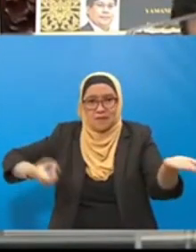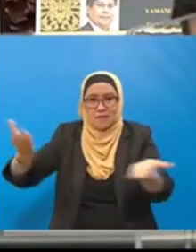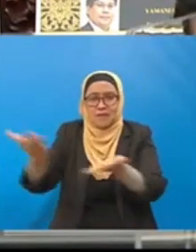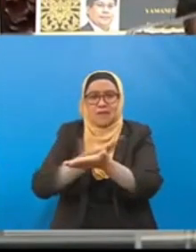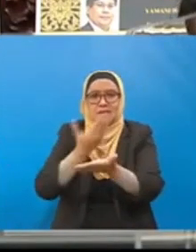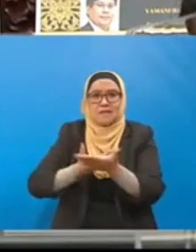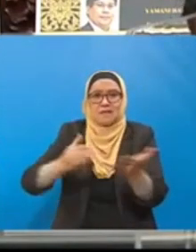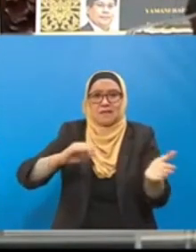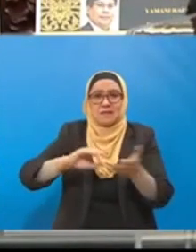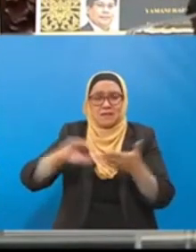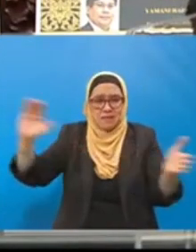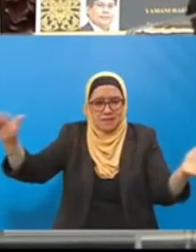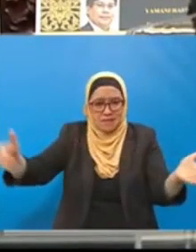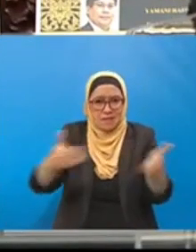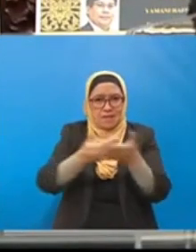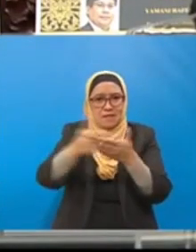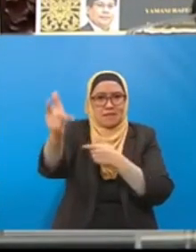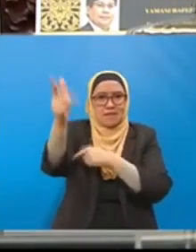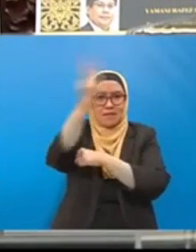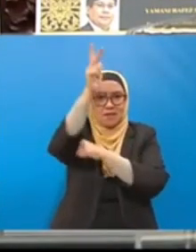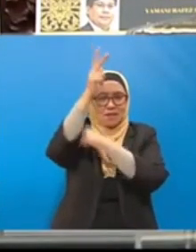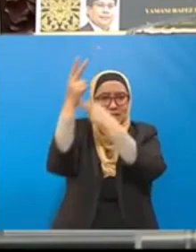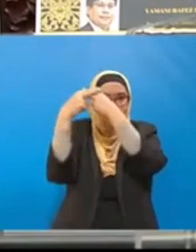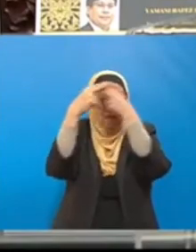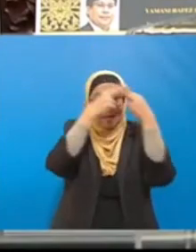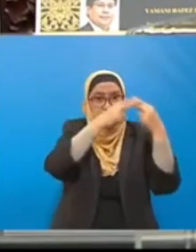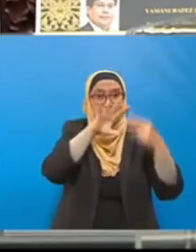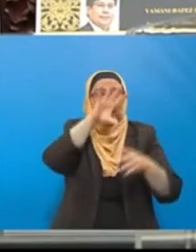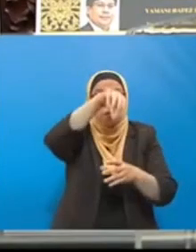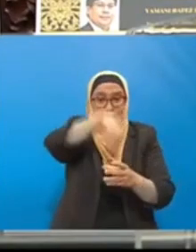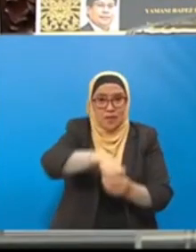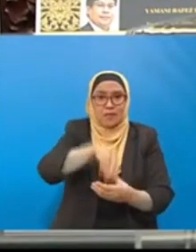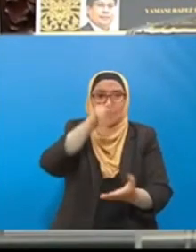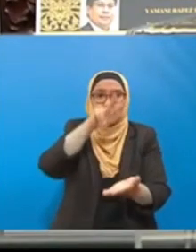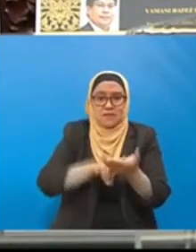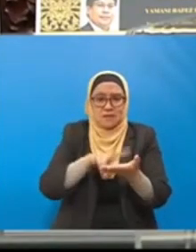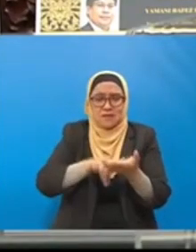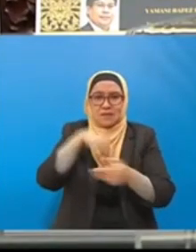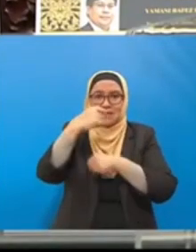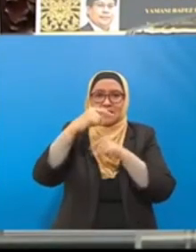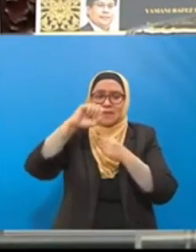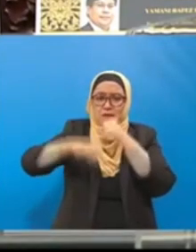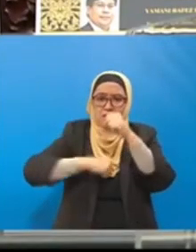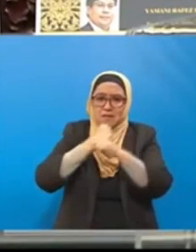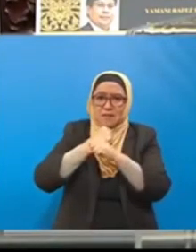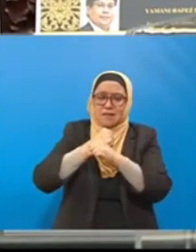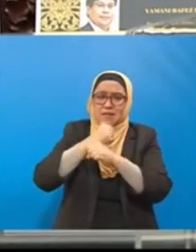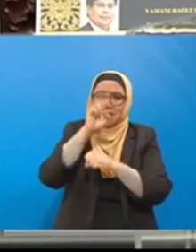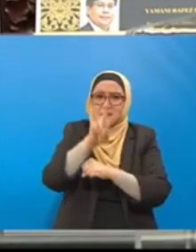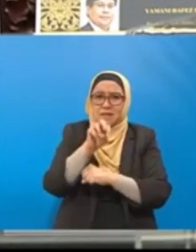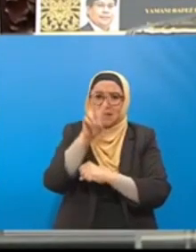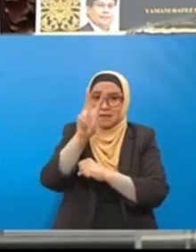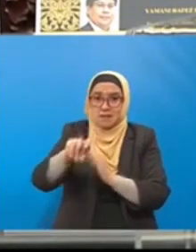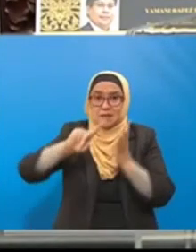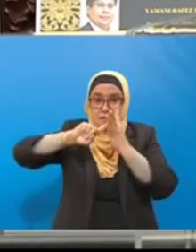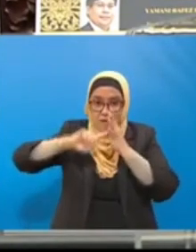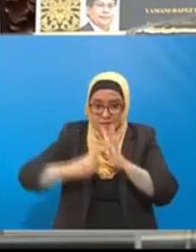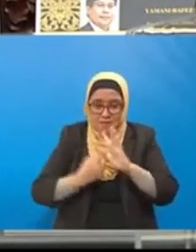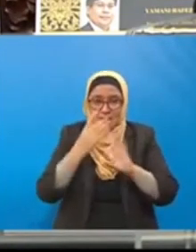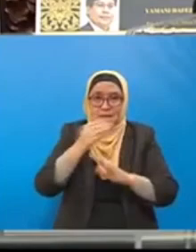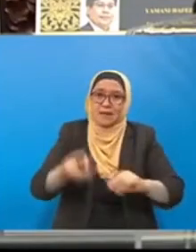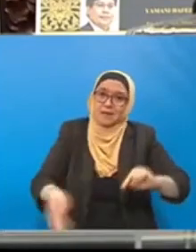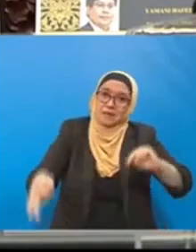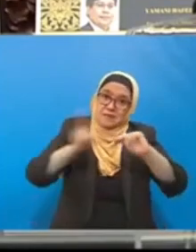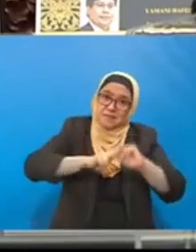Ini termasuk caj visa haji bermula haji tahun 2020 dan kenaikan kadar cukai